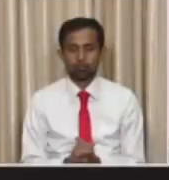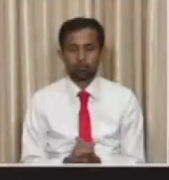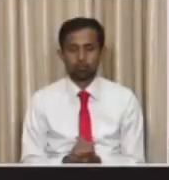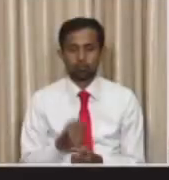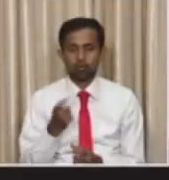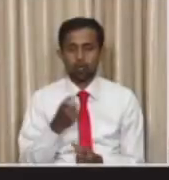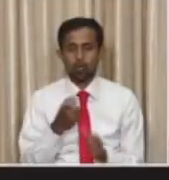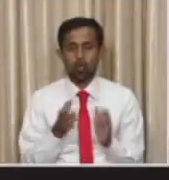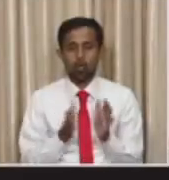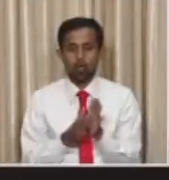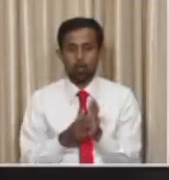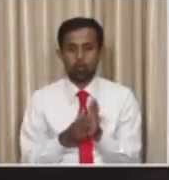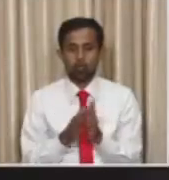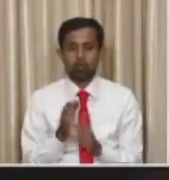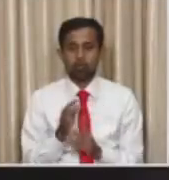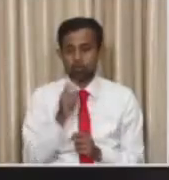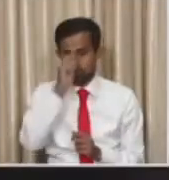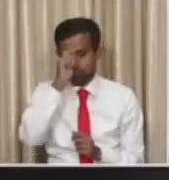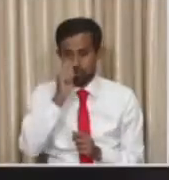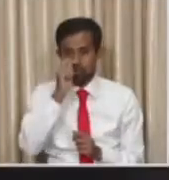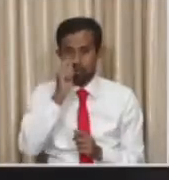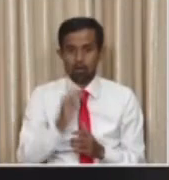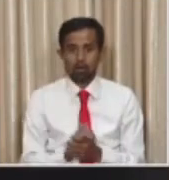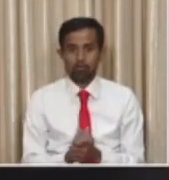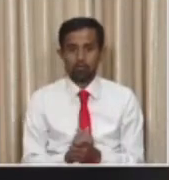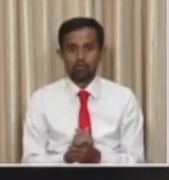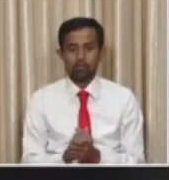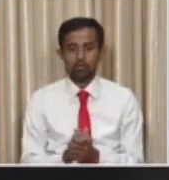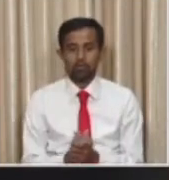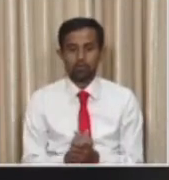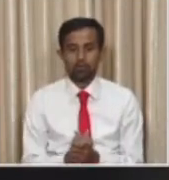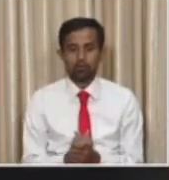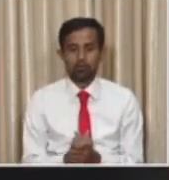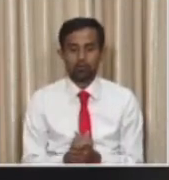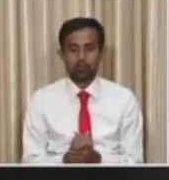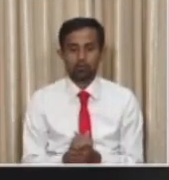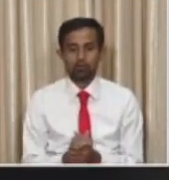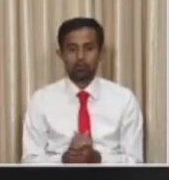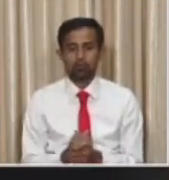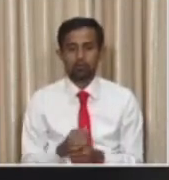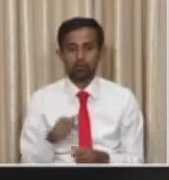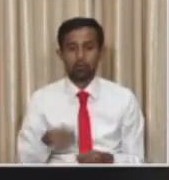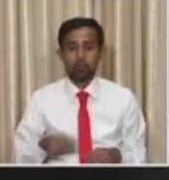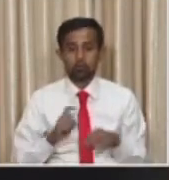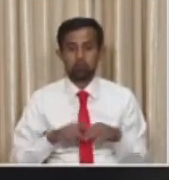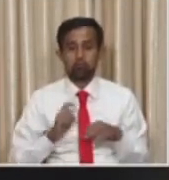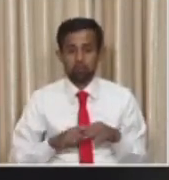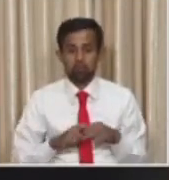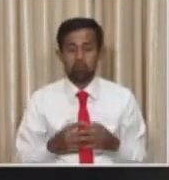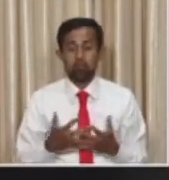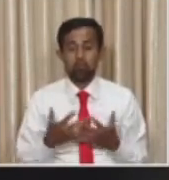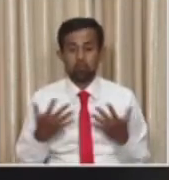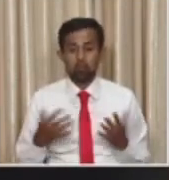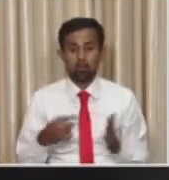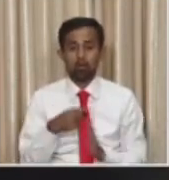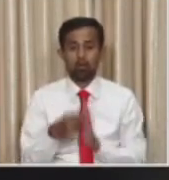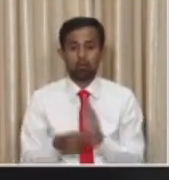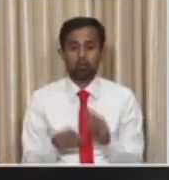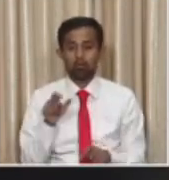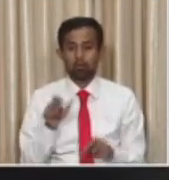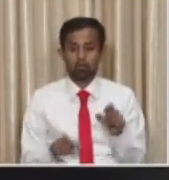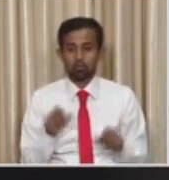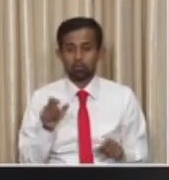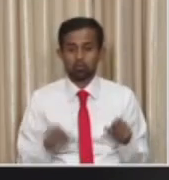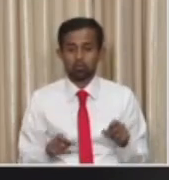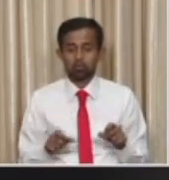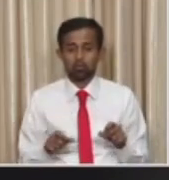නියෝජකාරක සභා සභාපතිතුමනි, ඉතාම කාලීන වැදගත් යෝජනාවක්. අපි දන්නවා මේ ප්‍රශ්න නිසා මොනතරම් රටේ මිනිස්සු, රටේ